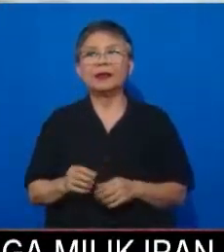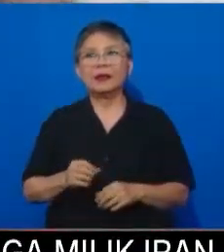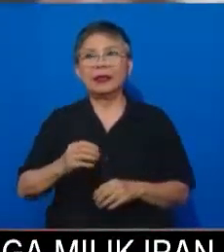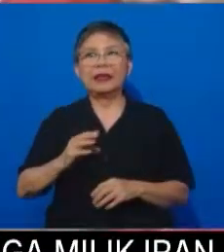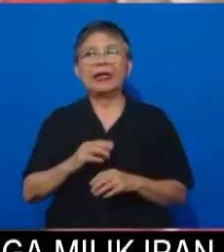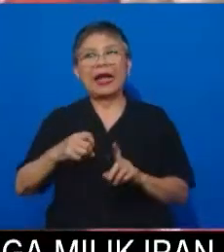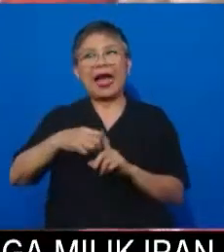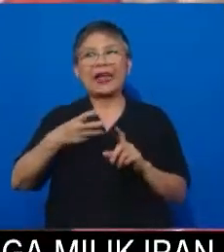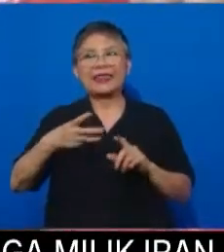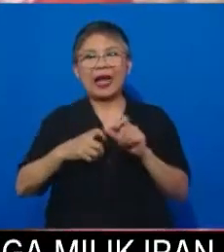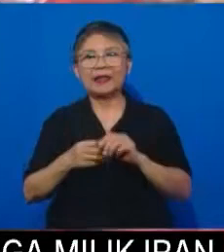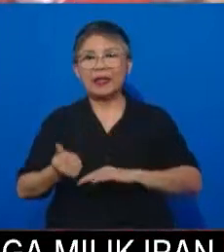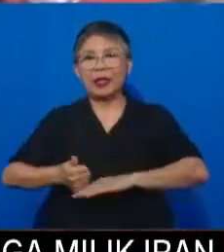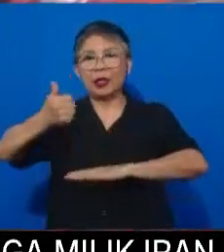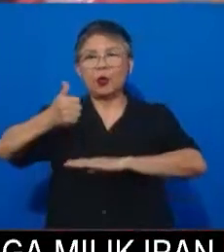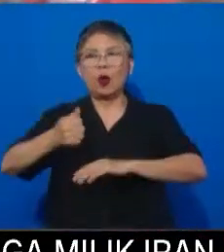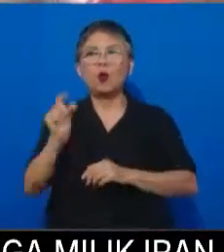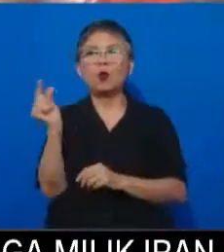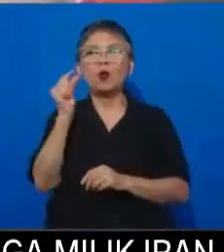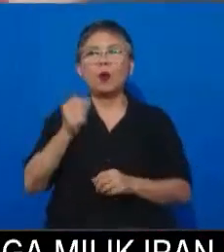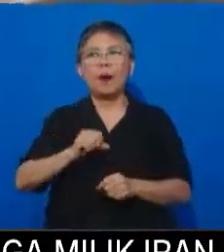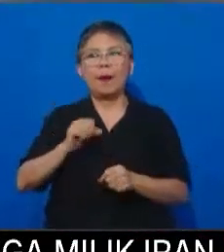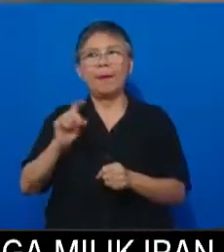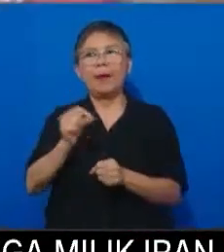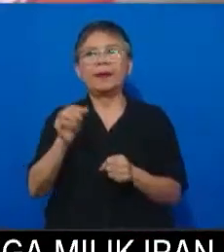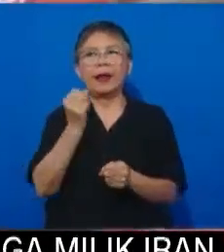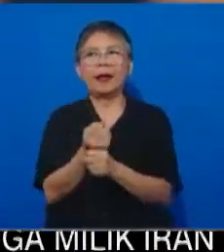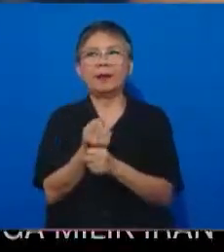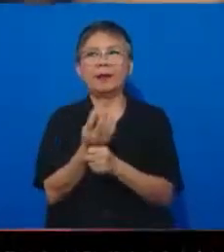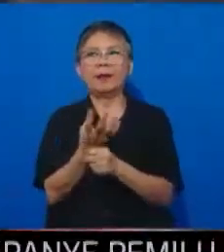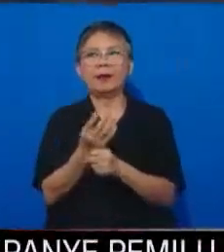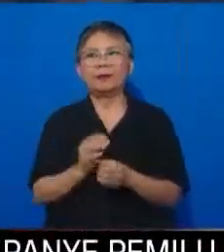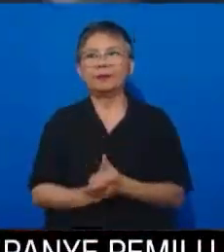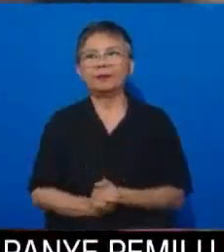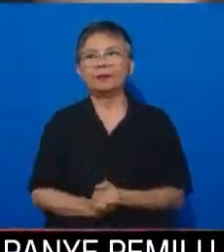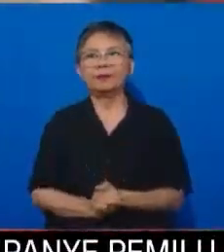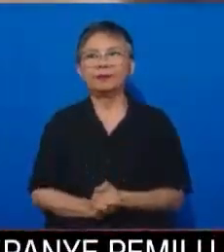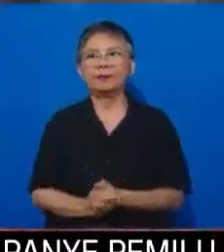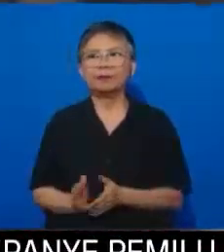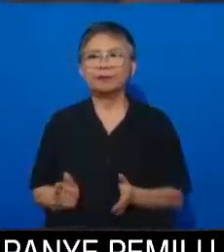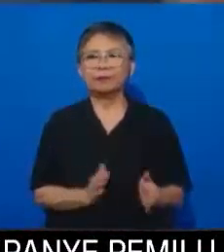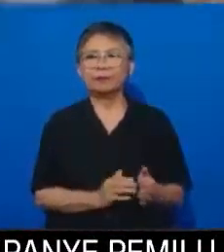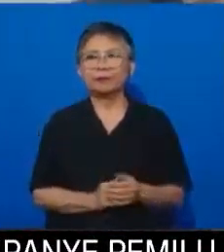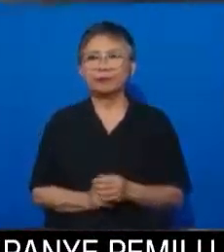Indonesia dan diangkat menjadi ketua umum partai itu. Tim Liputan, CNN Indonesia.